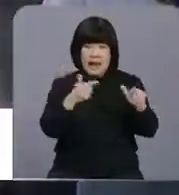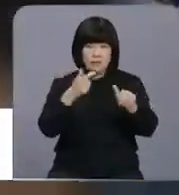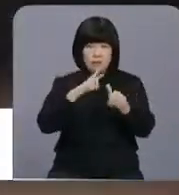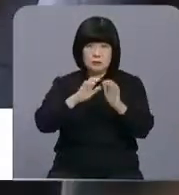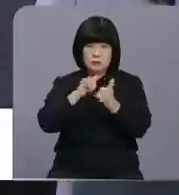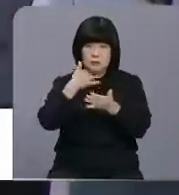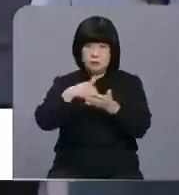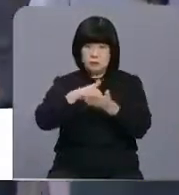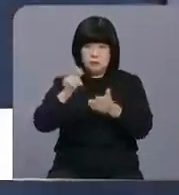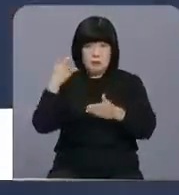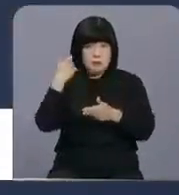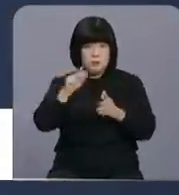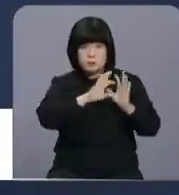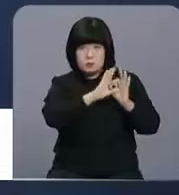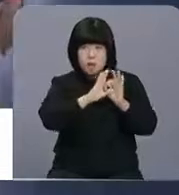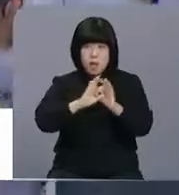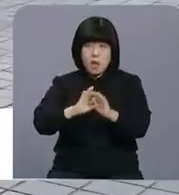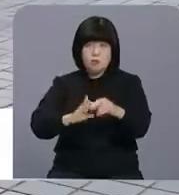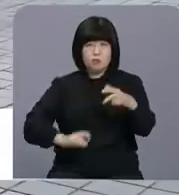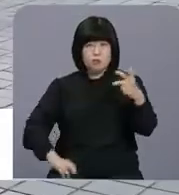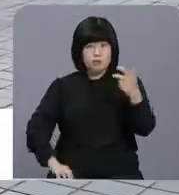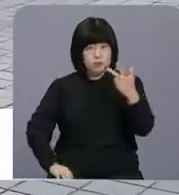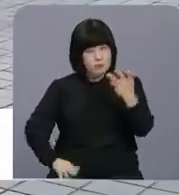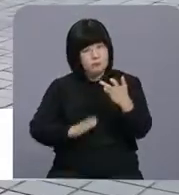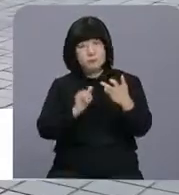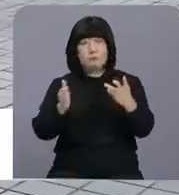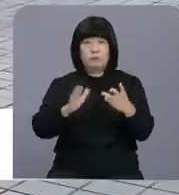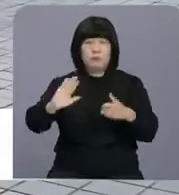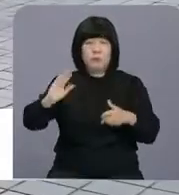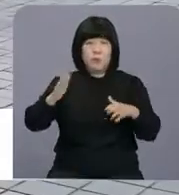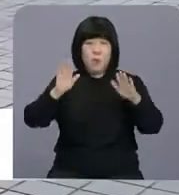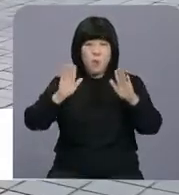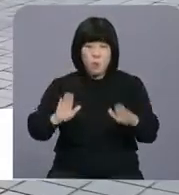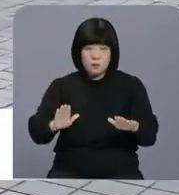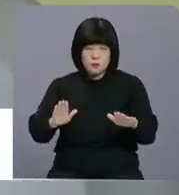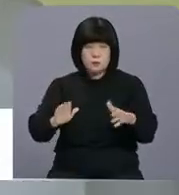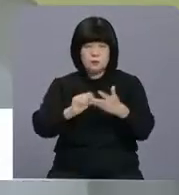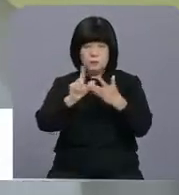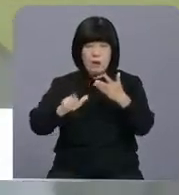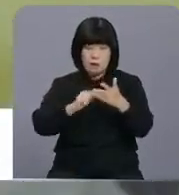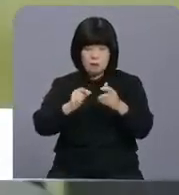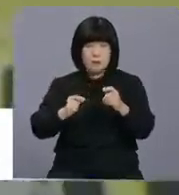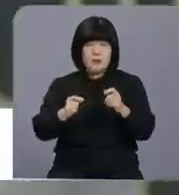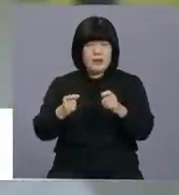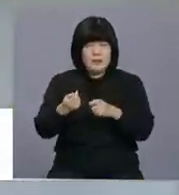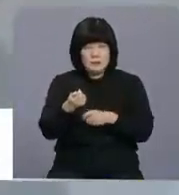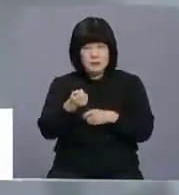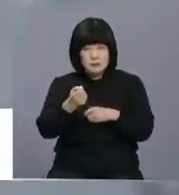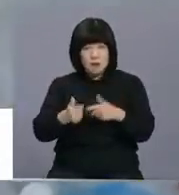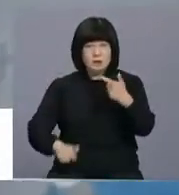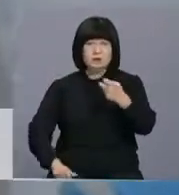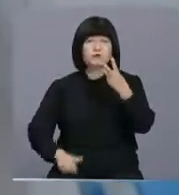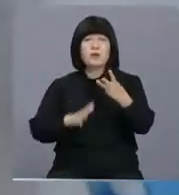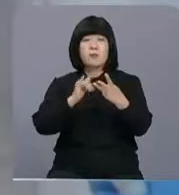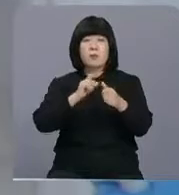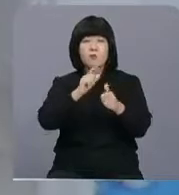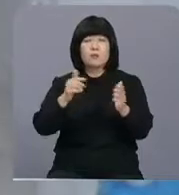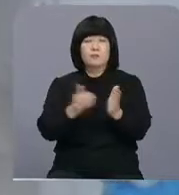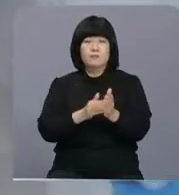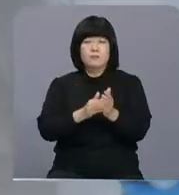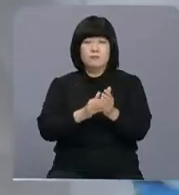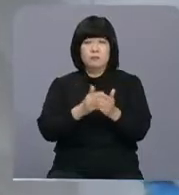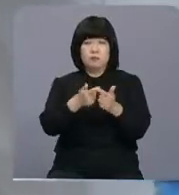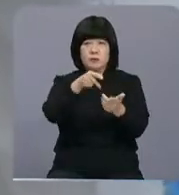일주일 연속 두 자릿수 로 줄었습니다 오늘은 이달 들어 가장 적은 63명 에 신규 악진 자가 나왔습니다